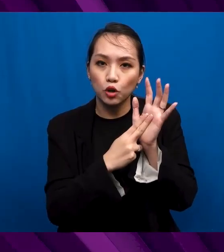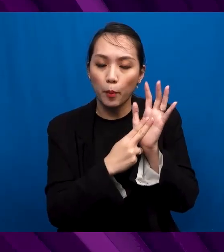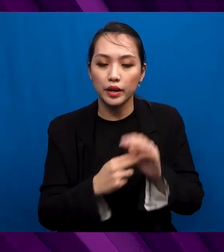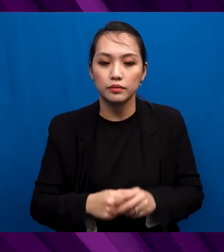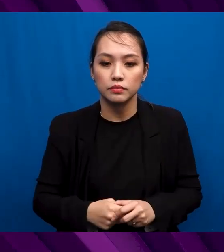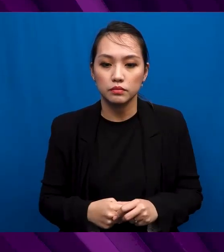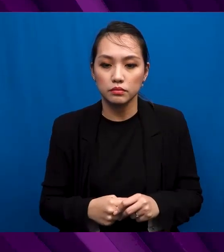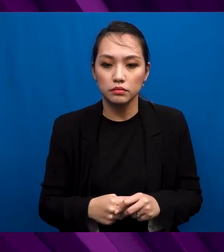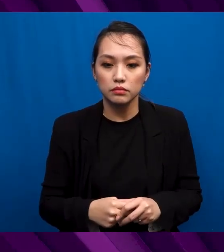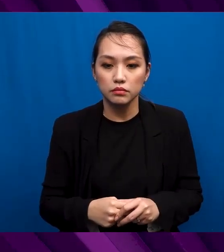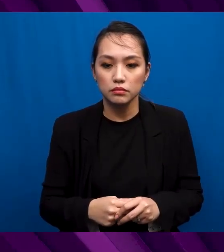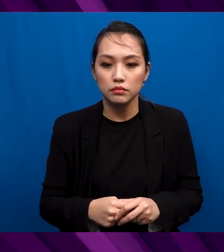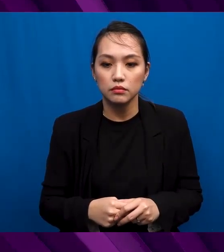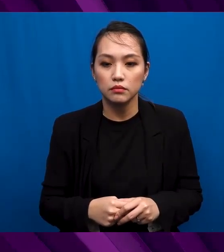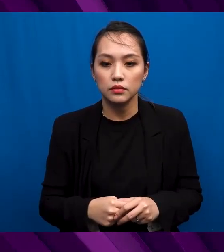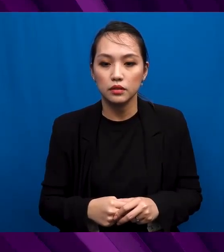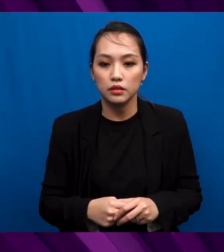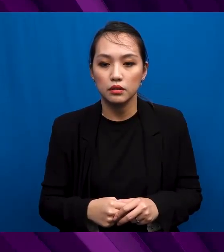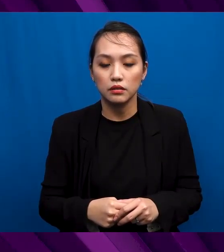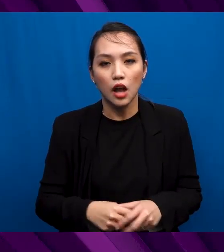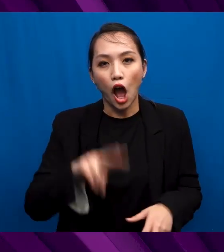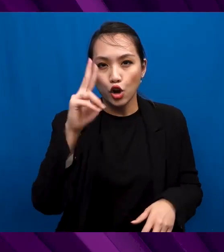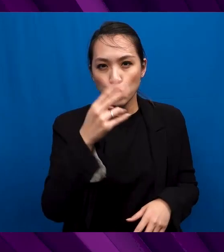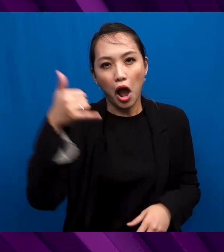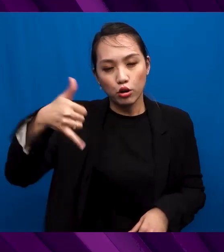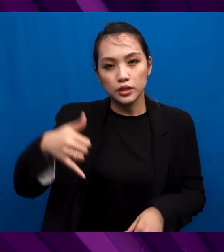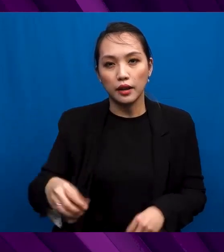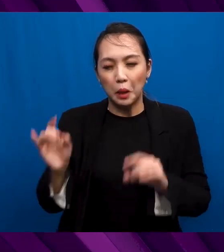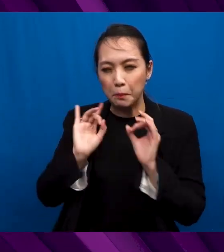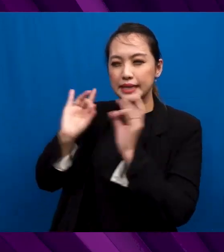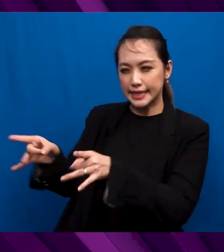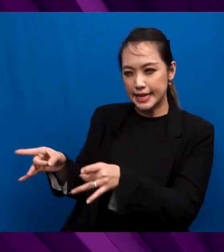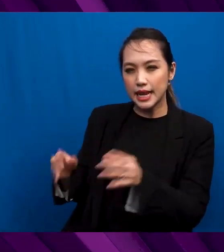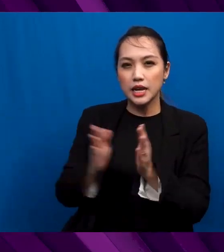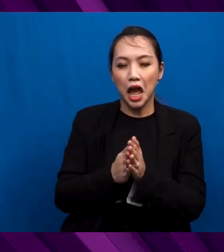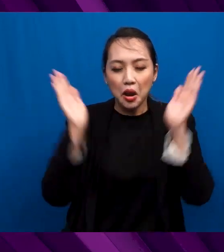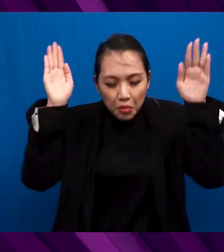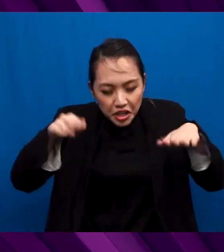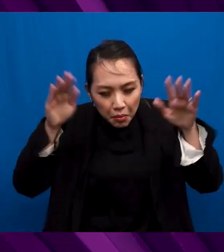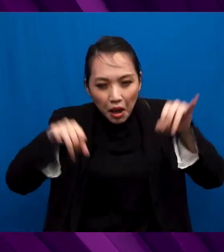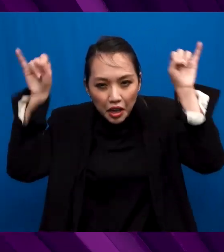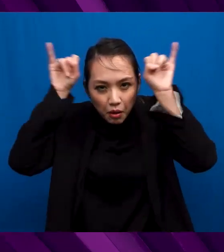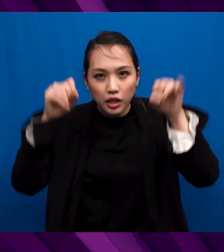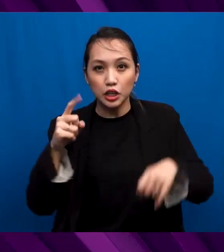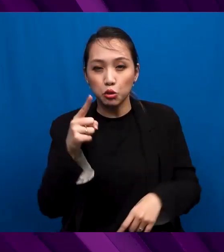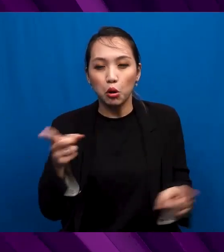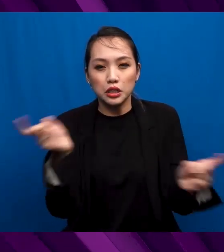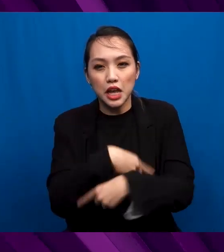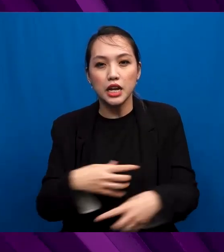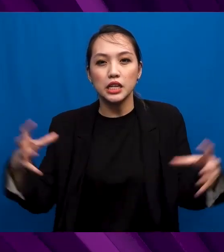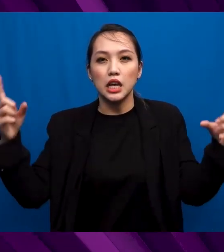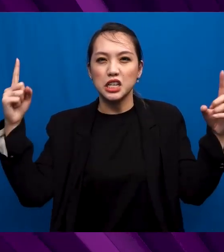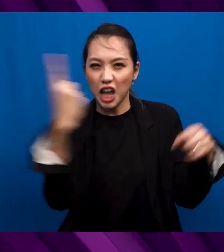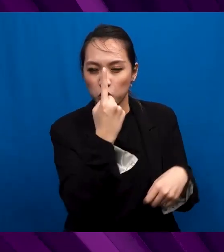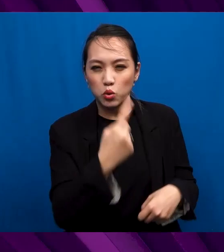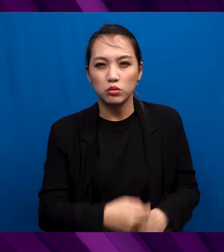maut. Benci dan menyembah berhala. Coba gabung jadi satu di jus. Bukan hanya